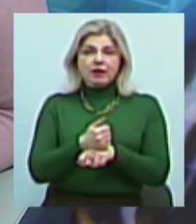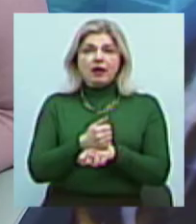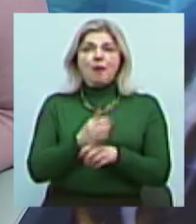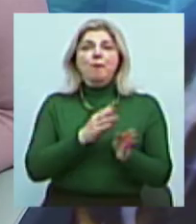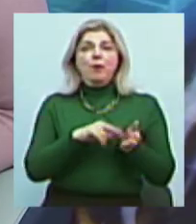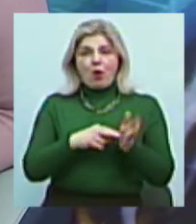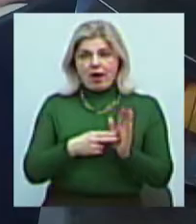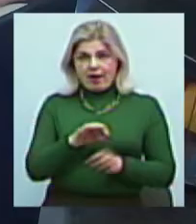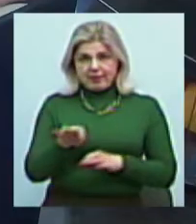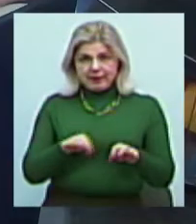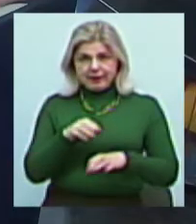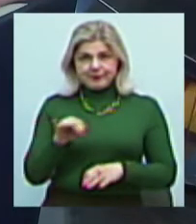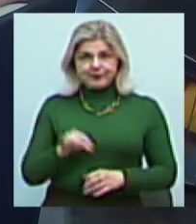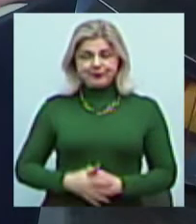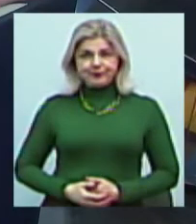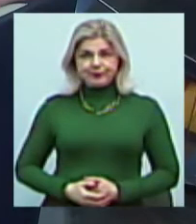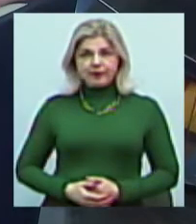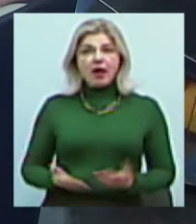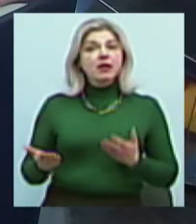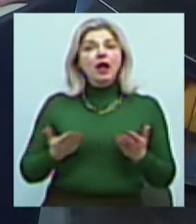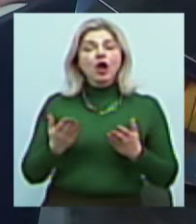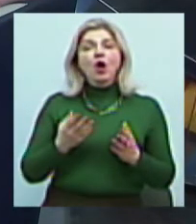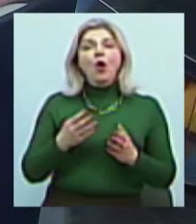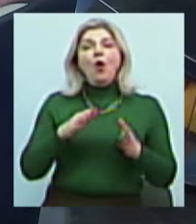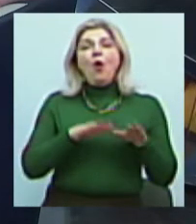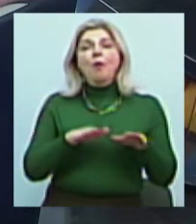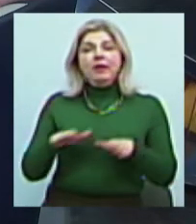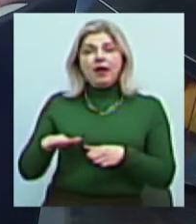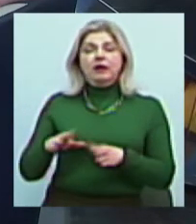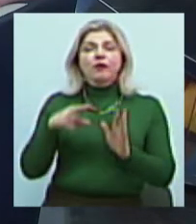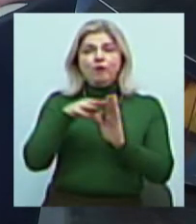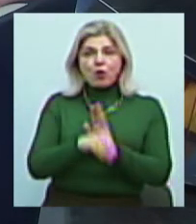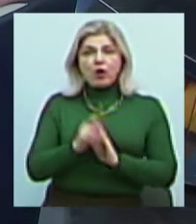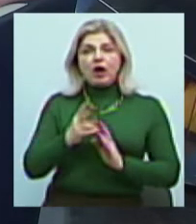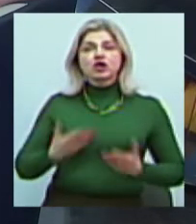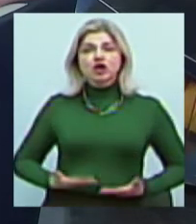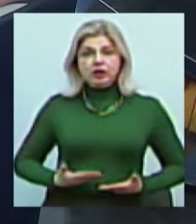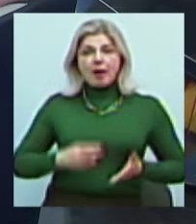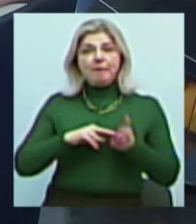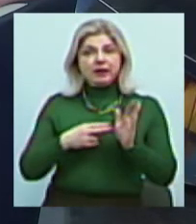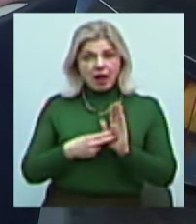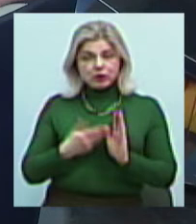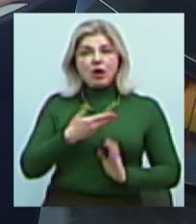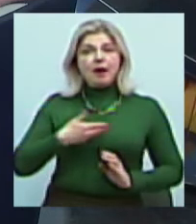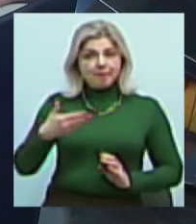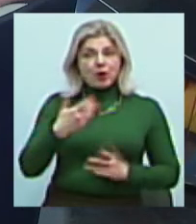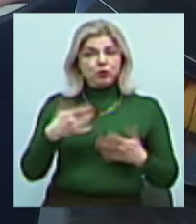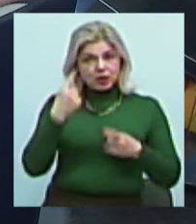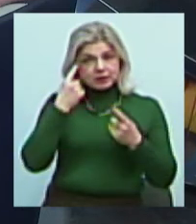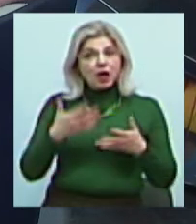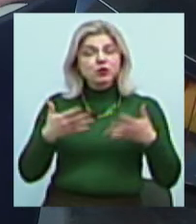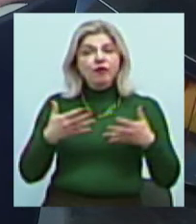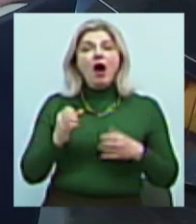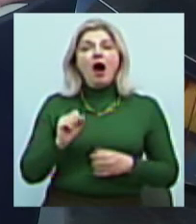проекти. Які об'єкти увійшли до житлового напрямку плану, ми вже з вами з'ясували. А